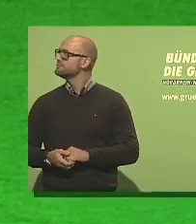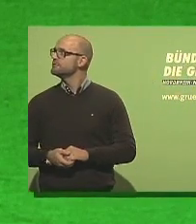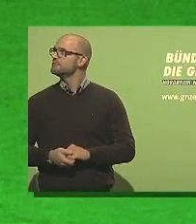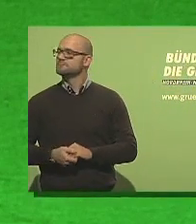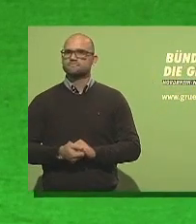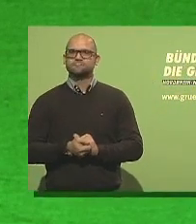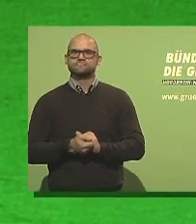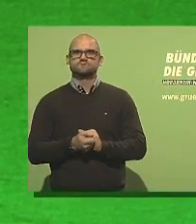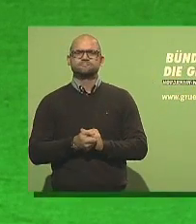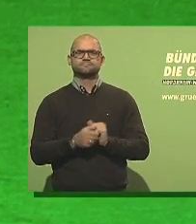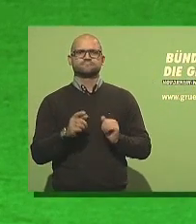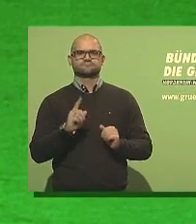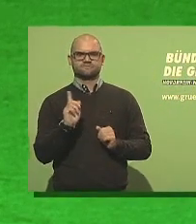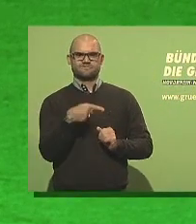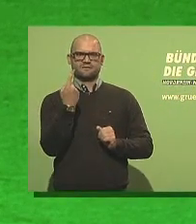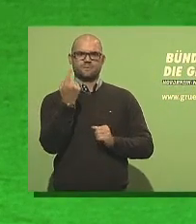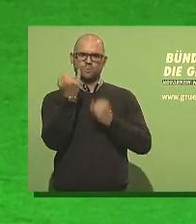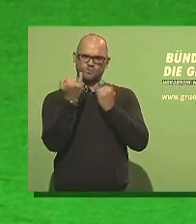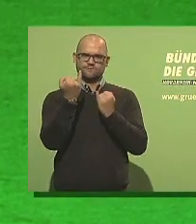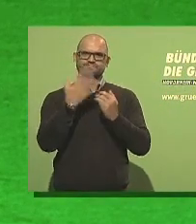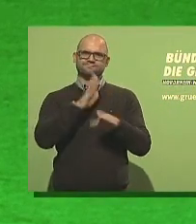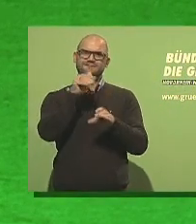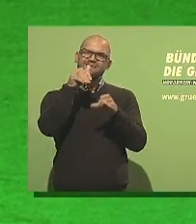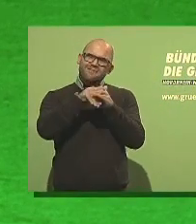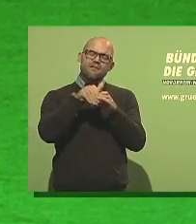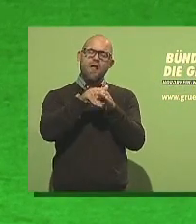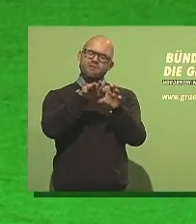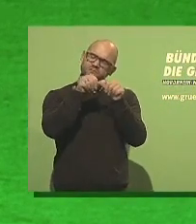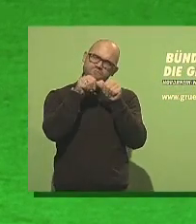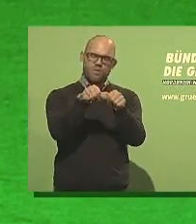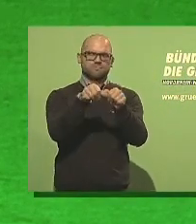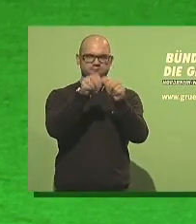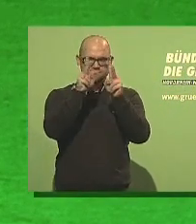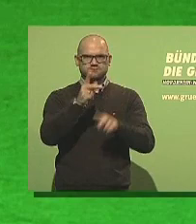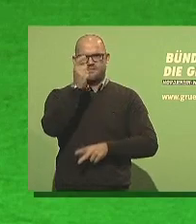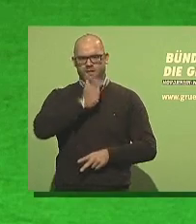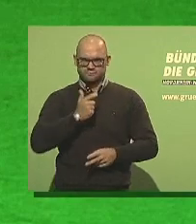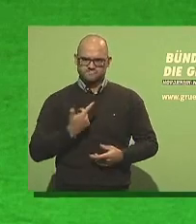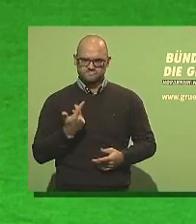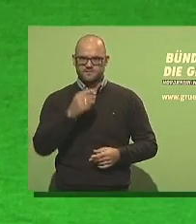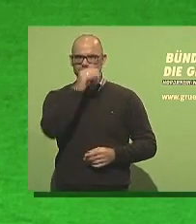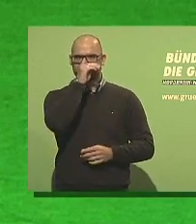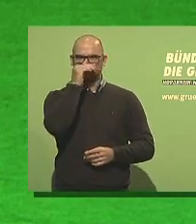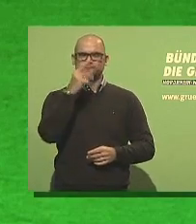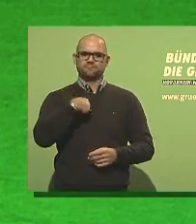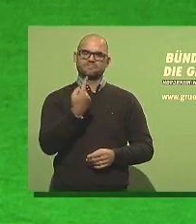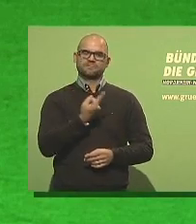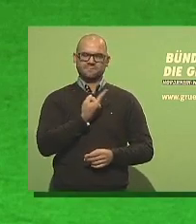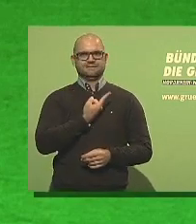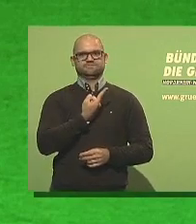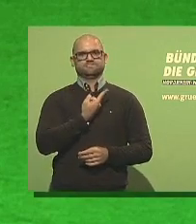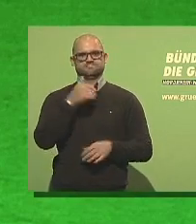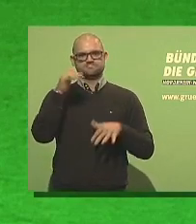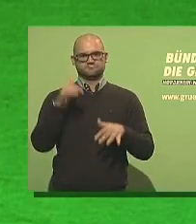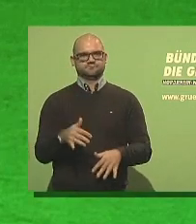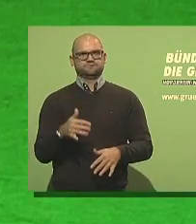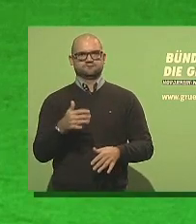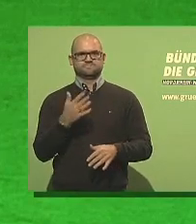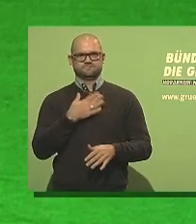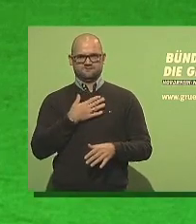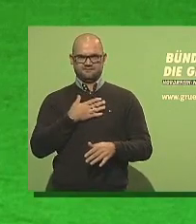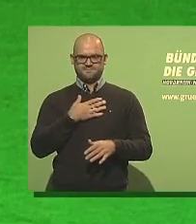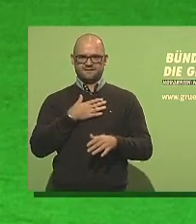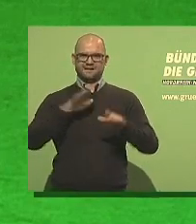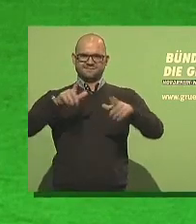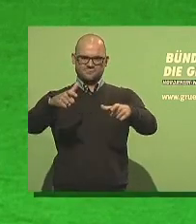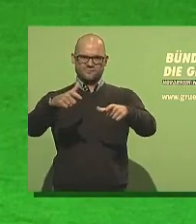Wir Grüne sind unseren Inhalten treu geblieben. Als eigenständige linke Kraft haben wir die Mitte unserer Gesellschaft nach links